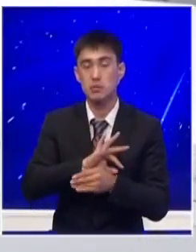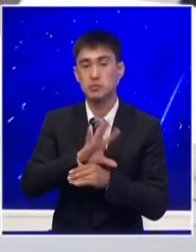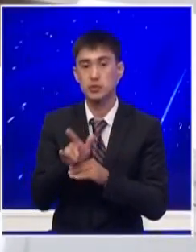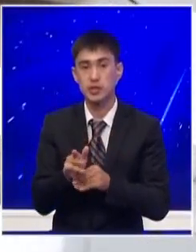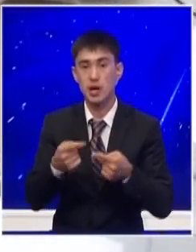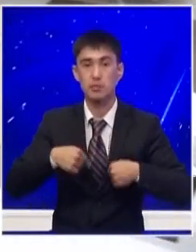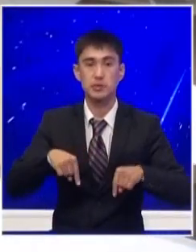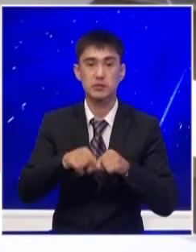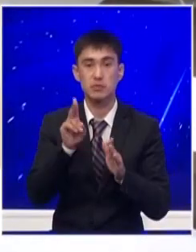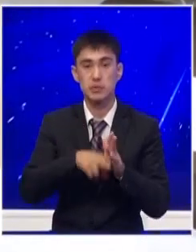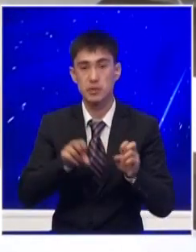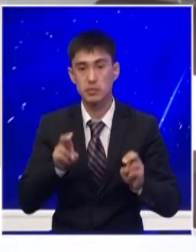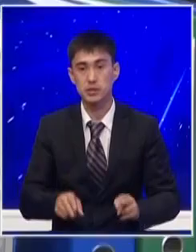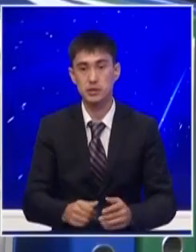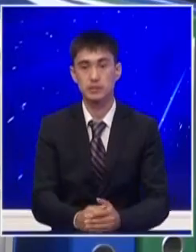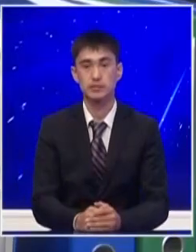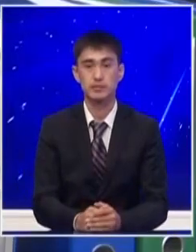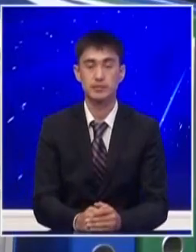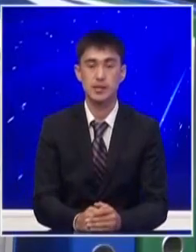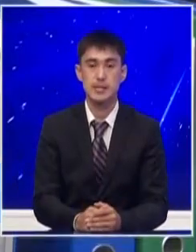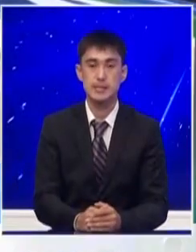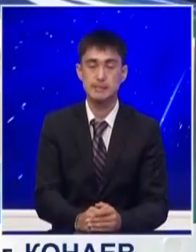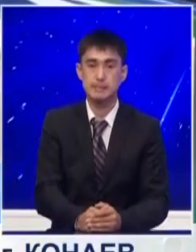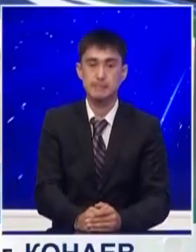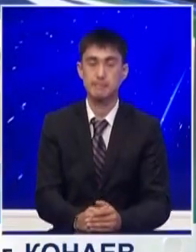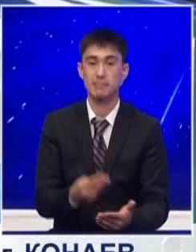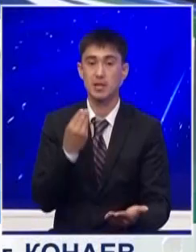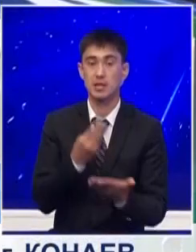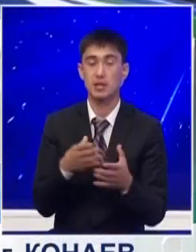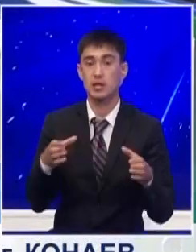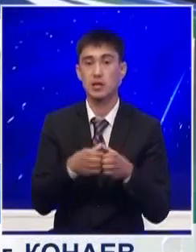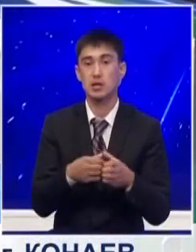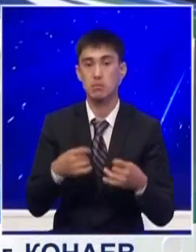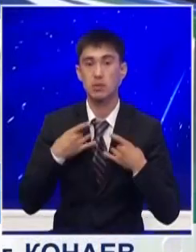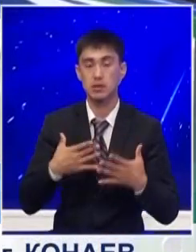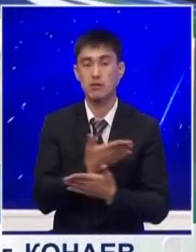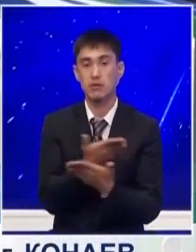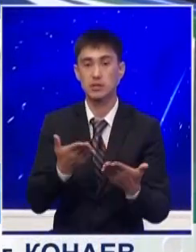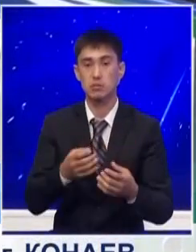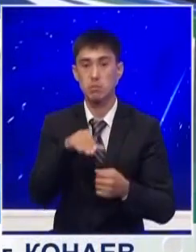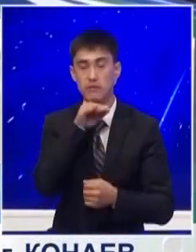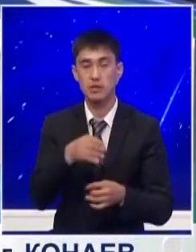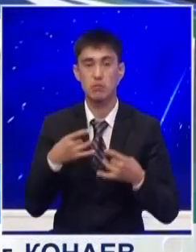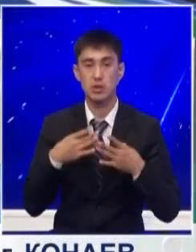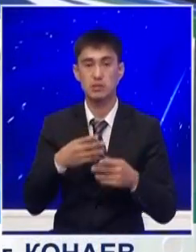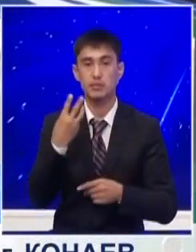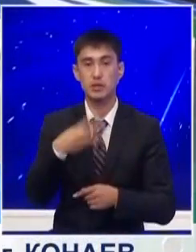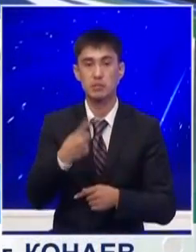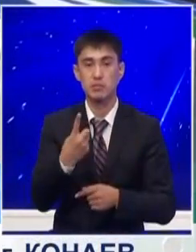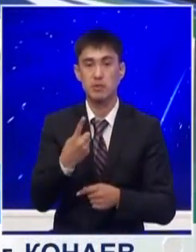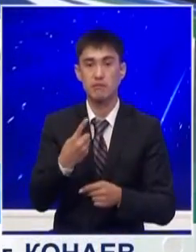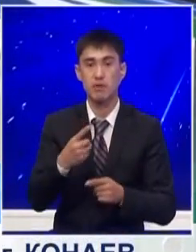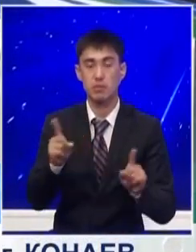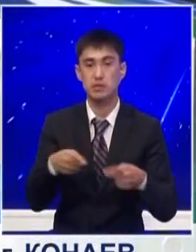обеспечение общественной безопасности. Дорогие коллеги, поздравляю вас с профессиональным праздником, с 31-й годовщиной со дня образования казахстанской